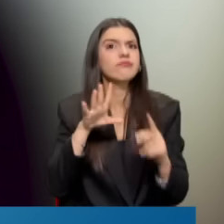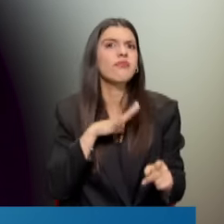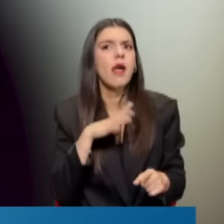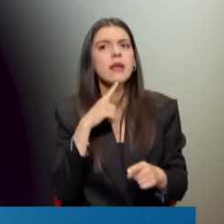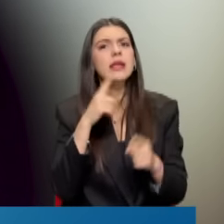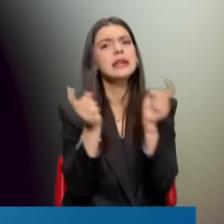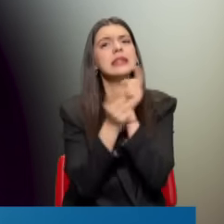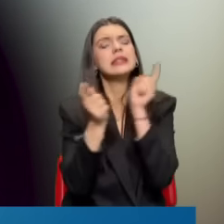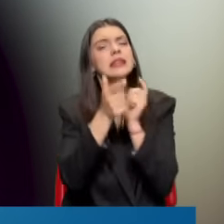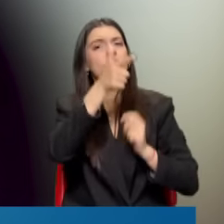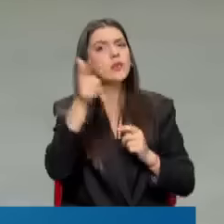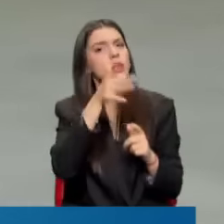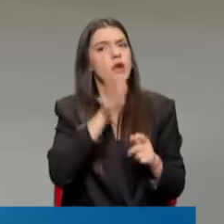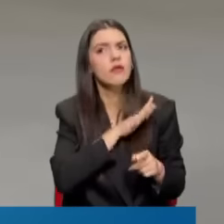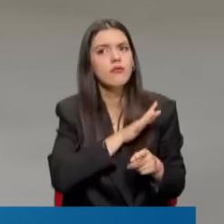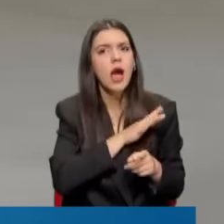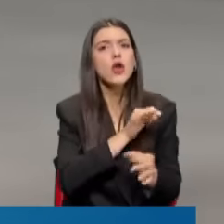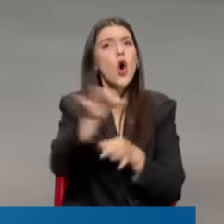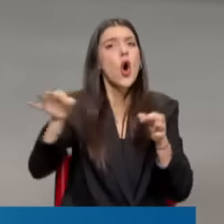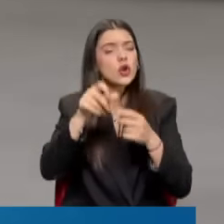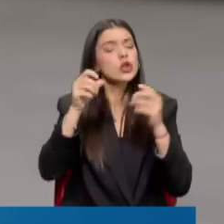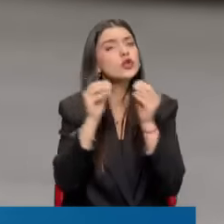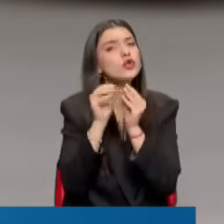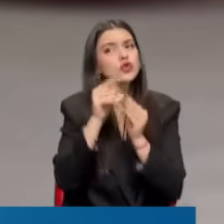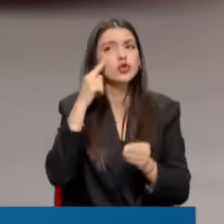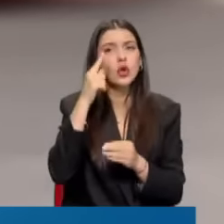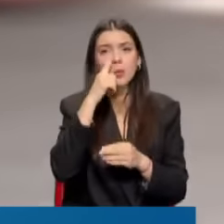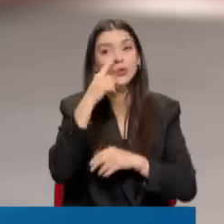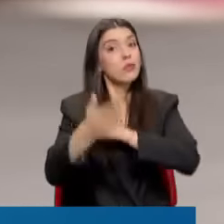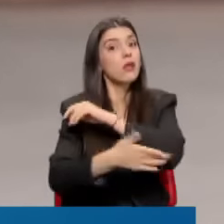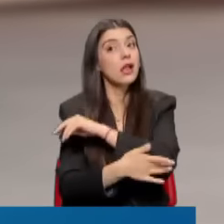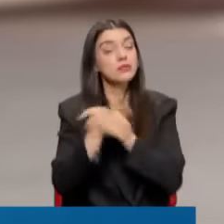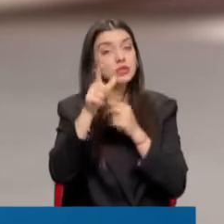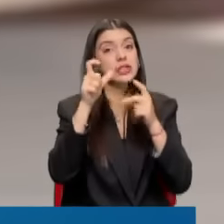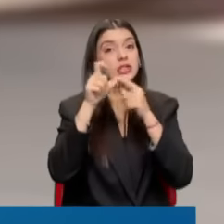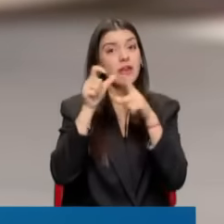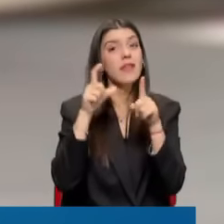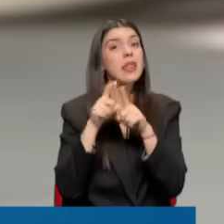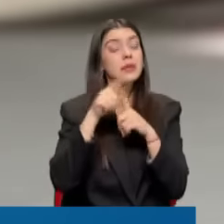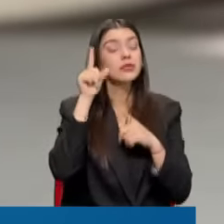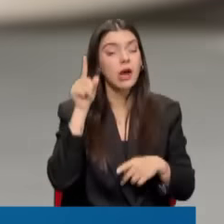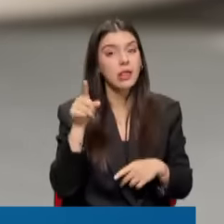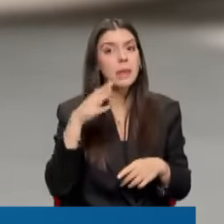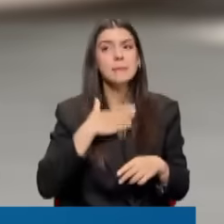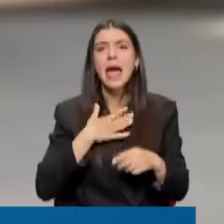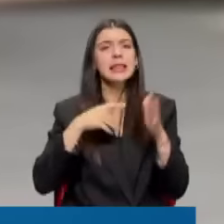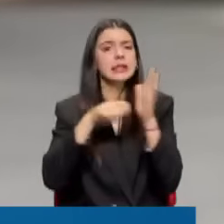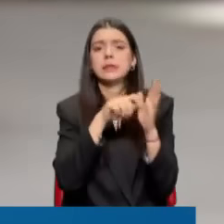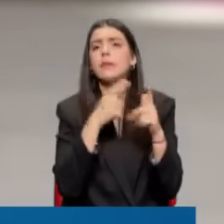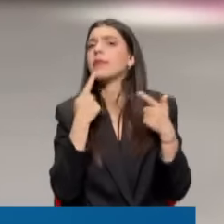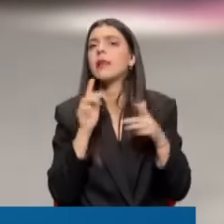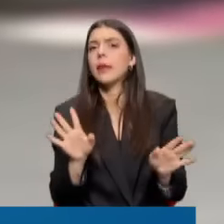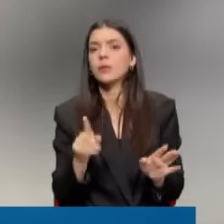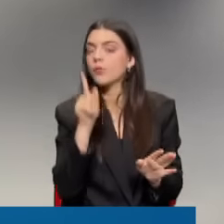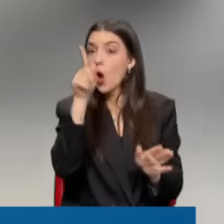videolar paylaşarak organize suçlarla mücadele Şube Müdür Yardımcısı Şevket Demircan Ben isim